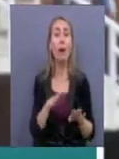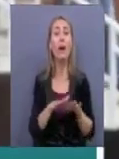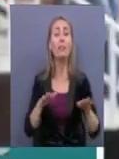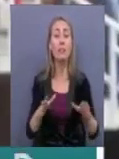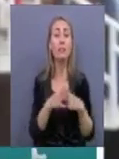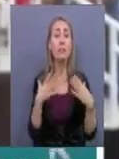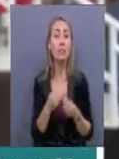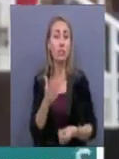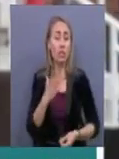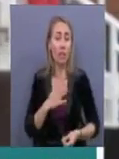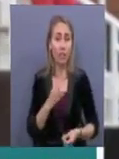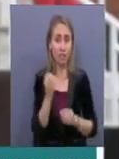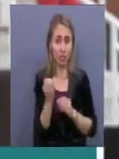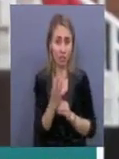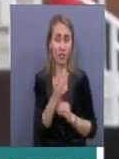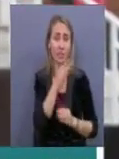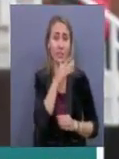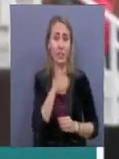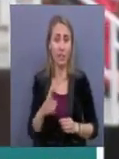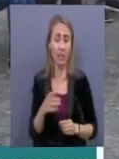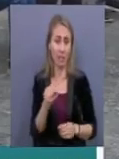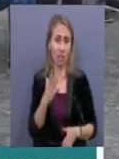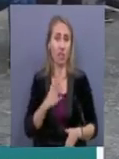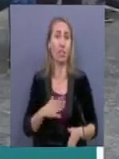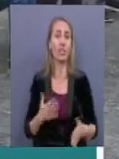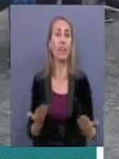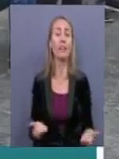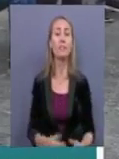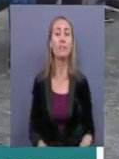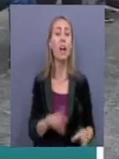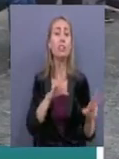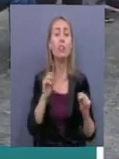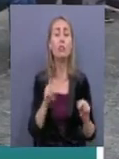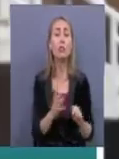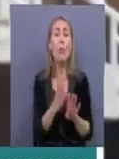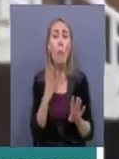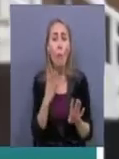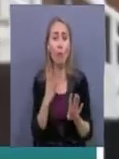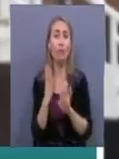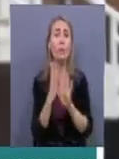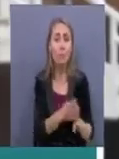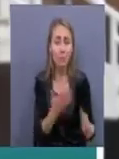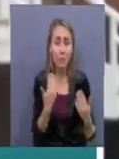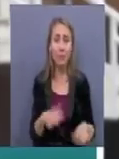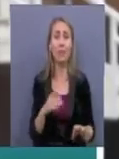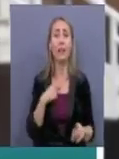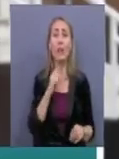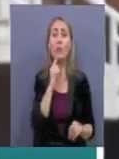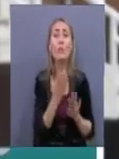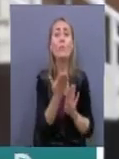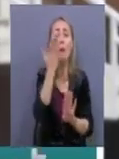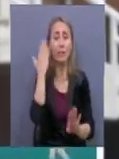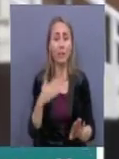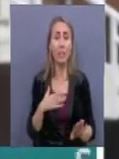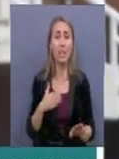осы үй кезегінде тұрдым, 2004 жылдан бері. 8 ұл, 2 қыз балам бар. Ең кішім